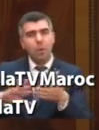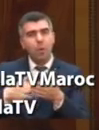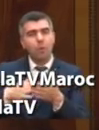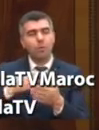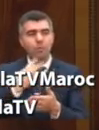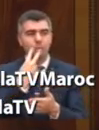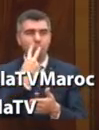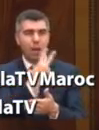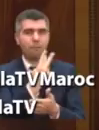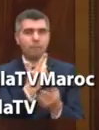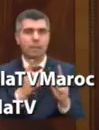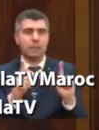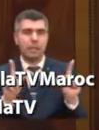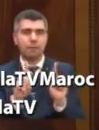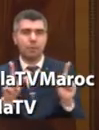بشعة